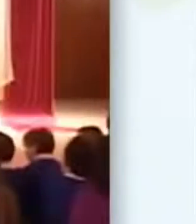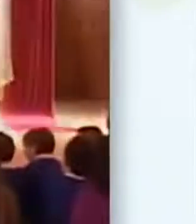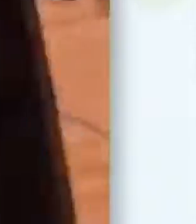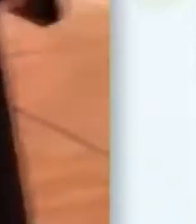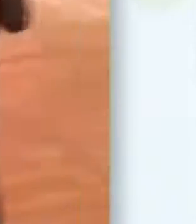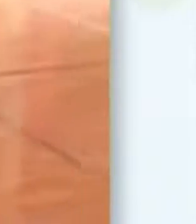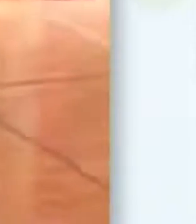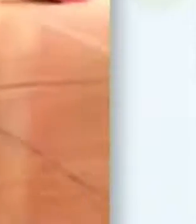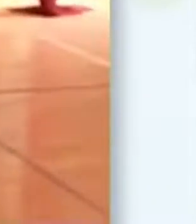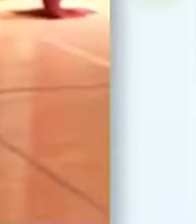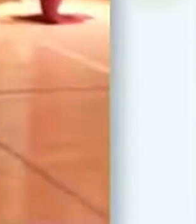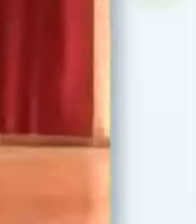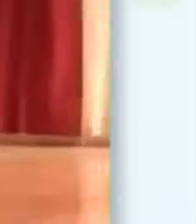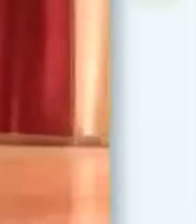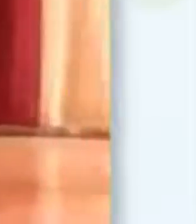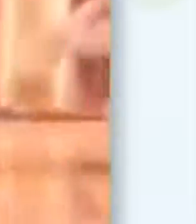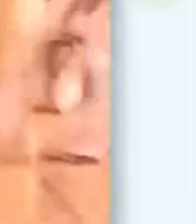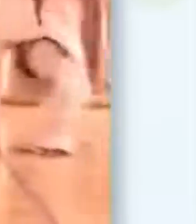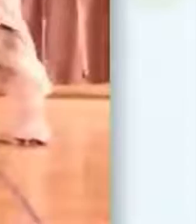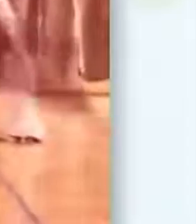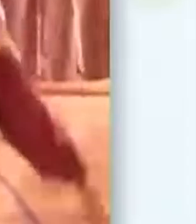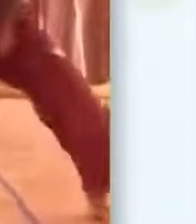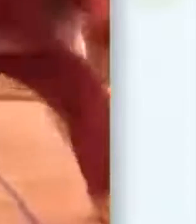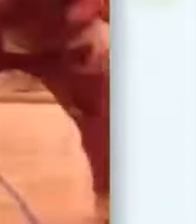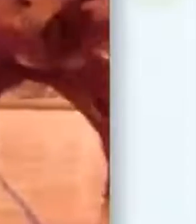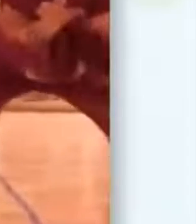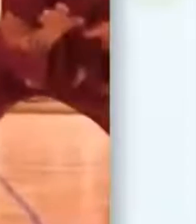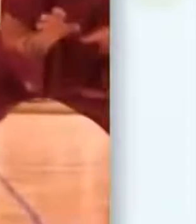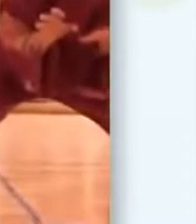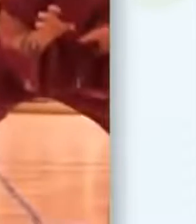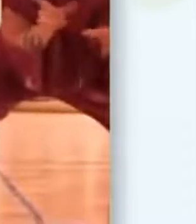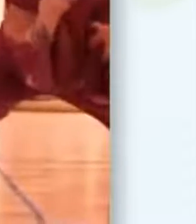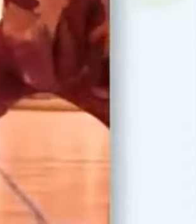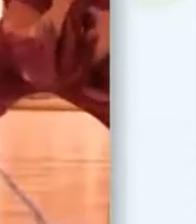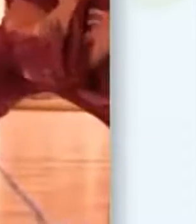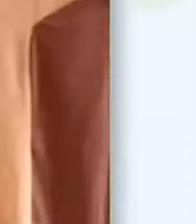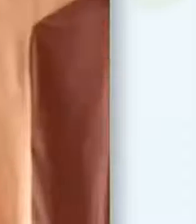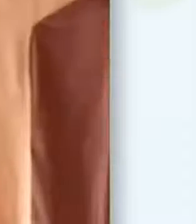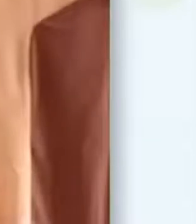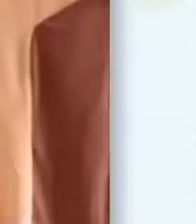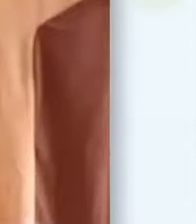faticatori, senza talenti, ma con i cuori pronti attenti ai peggiori.